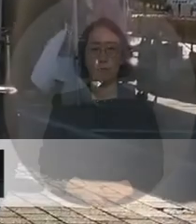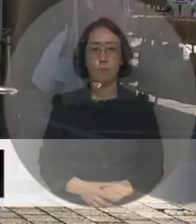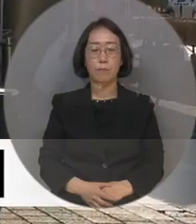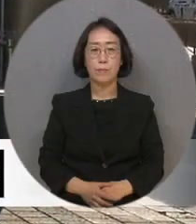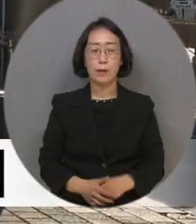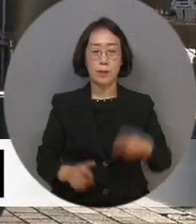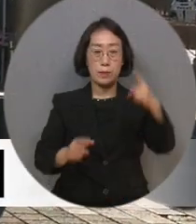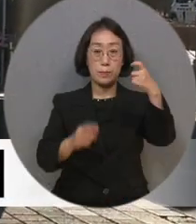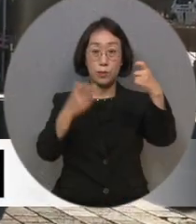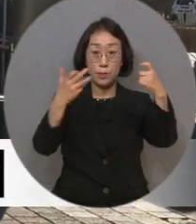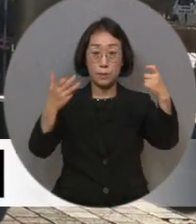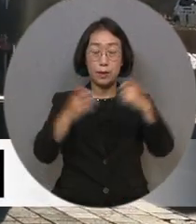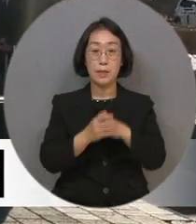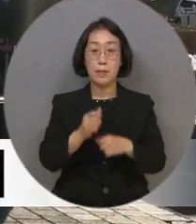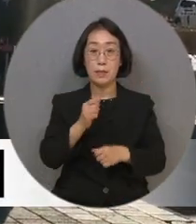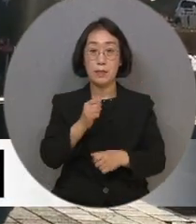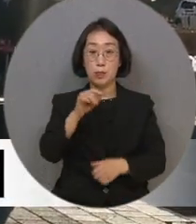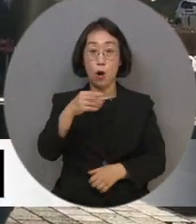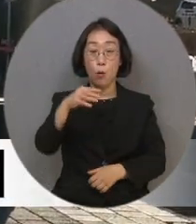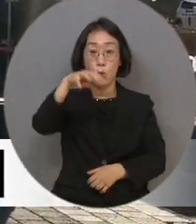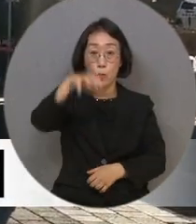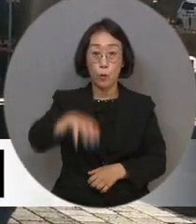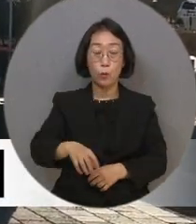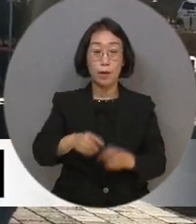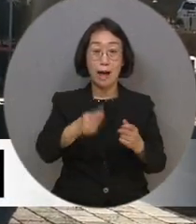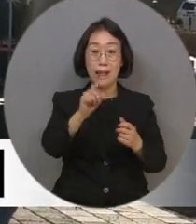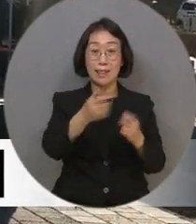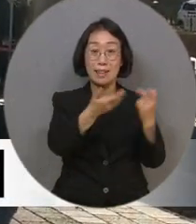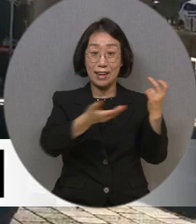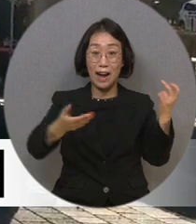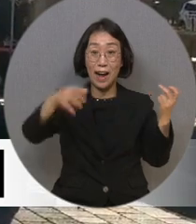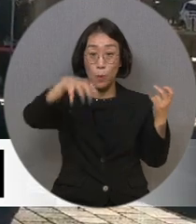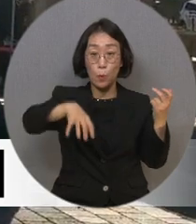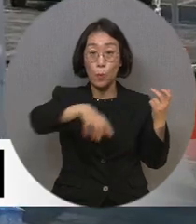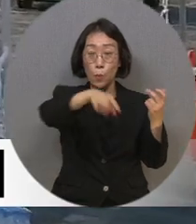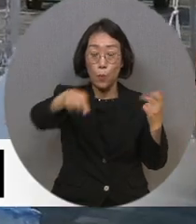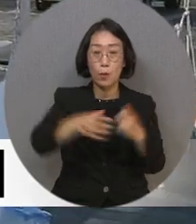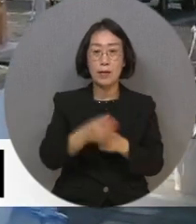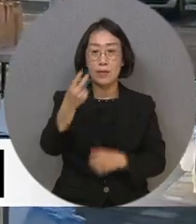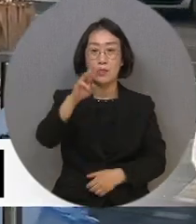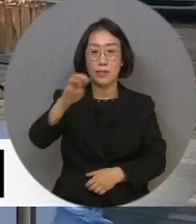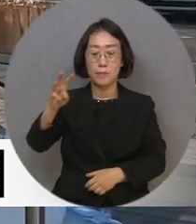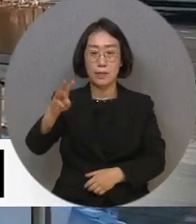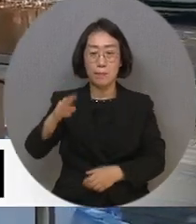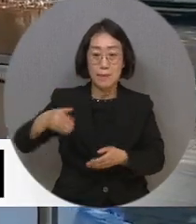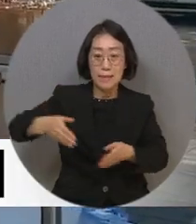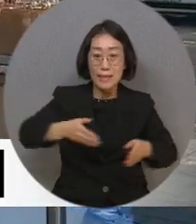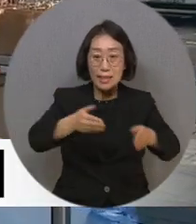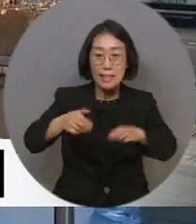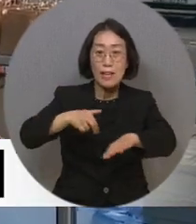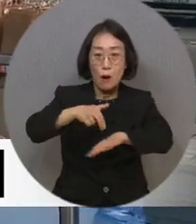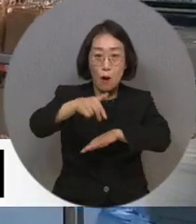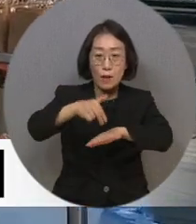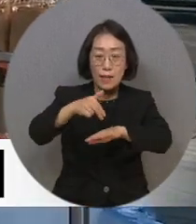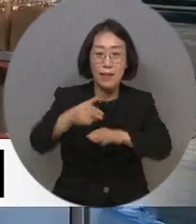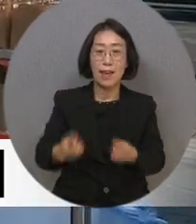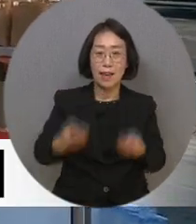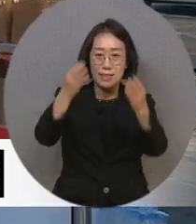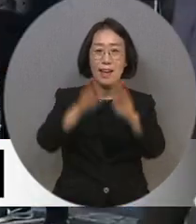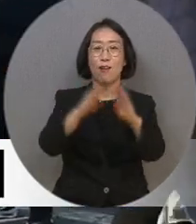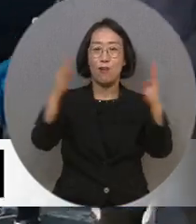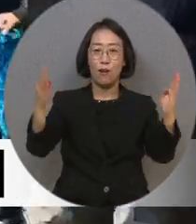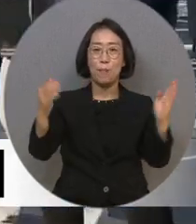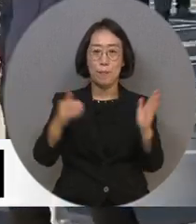지난 18일 철원군 한탄강 일대에서는 2023 한탄강 주상절리길 걷기 행사가